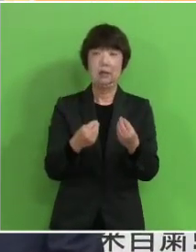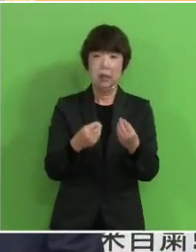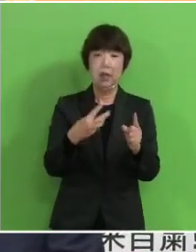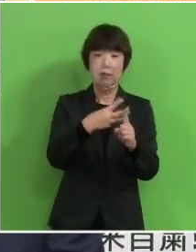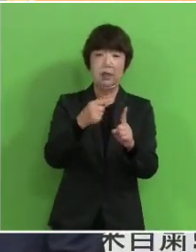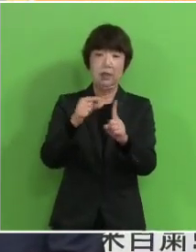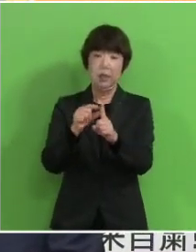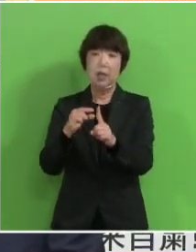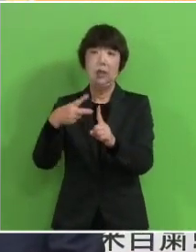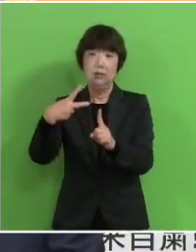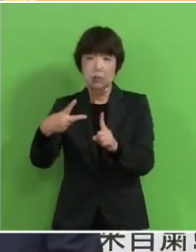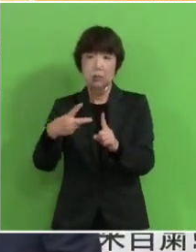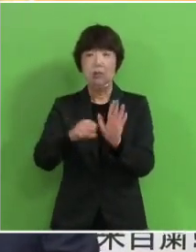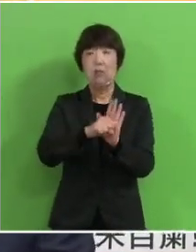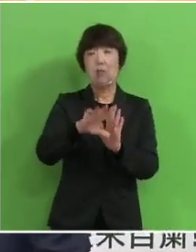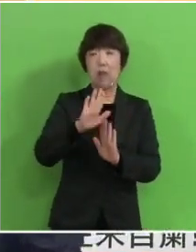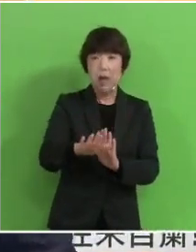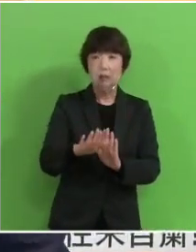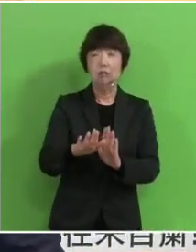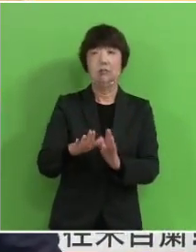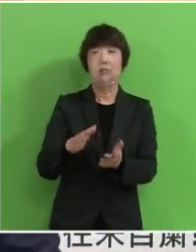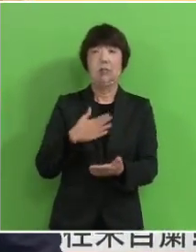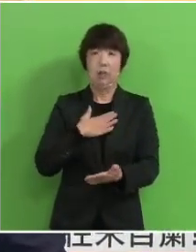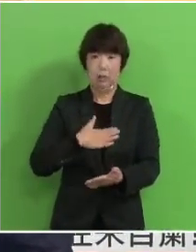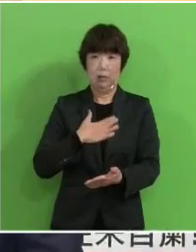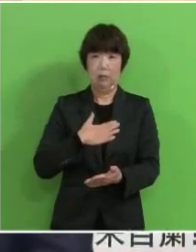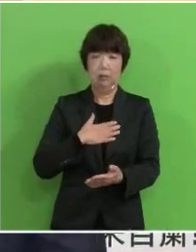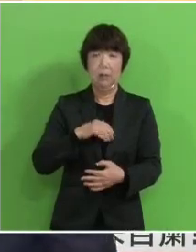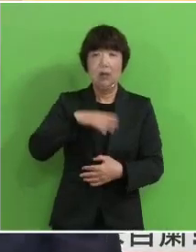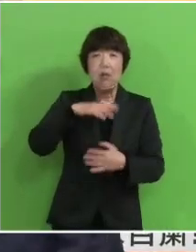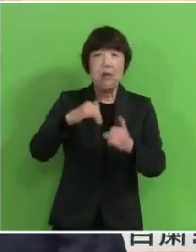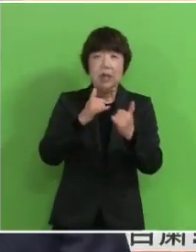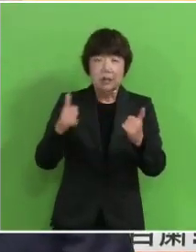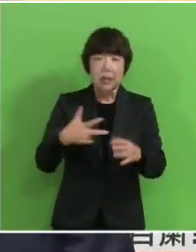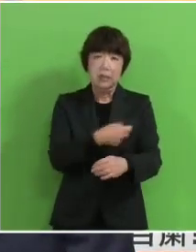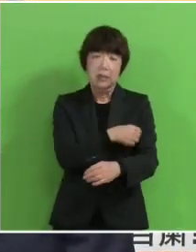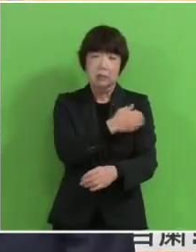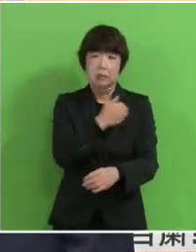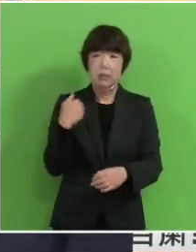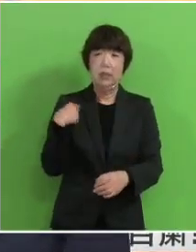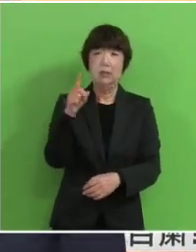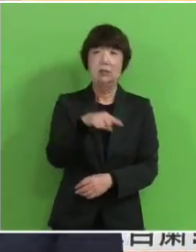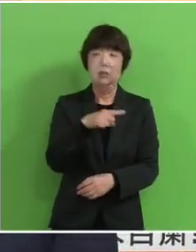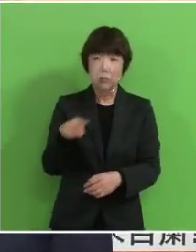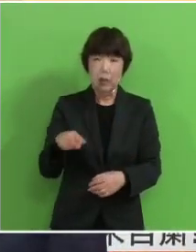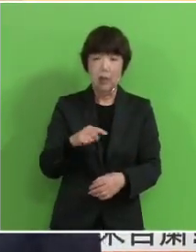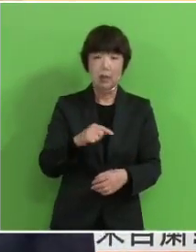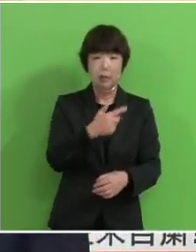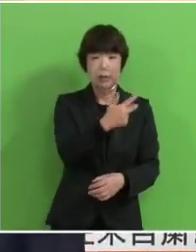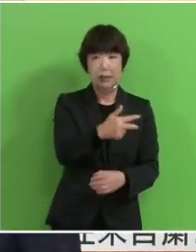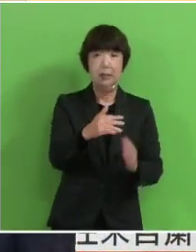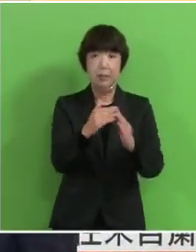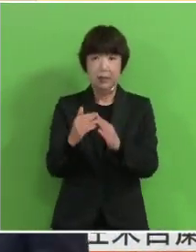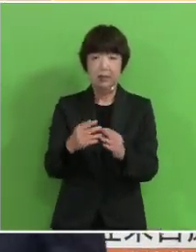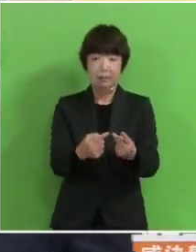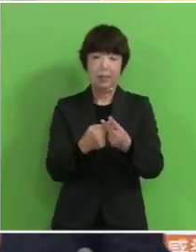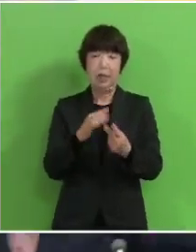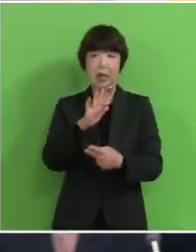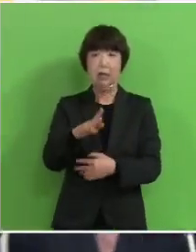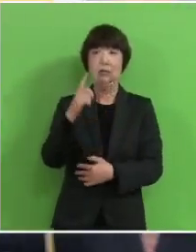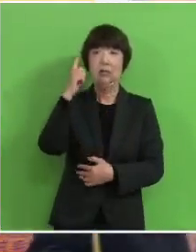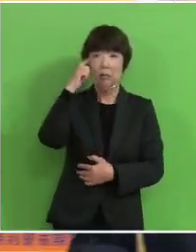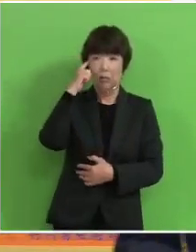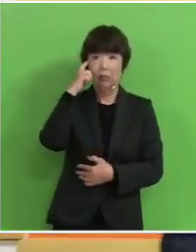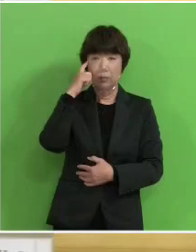有効とされておりまして特に高齢者接種可能な方は各市町から案内が来ていると思いますの